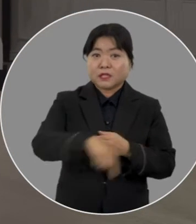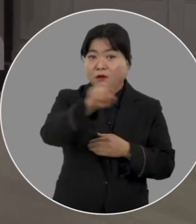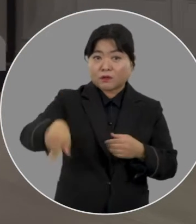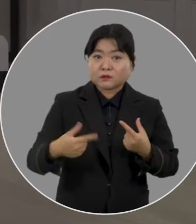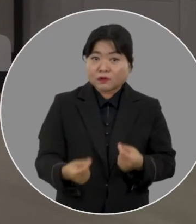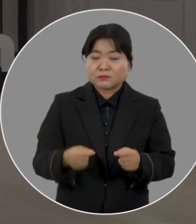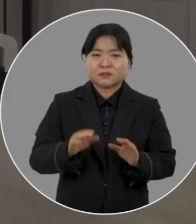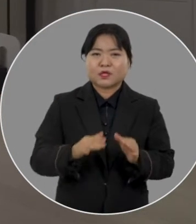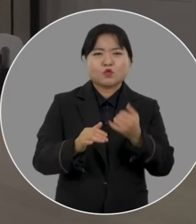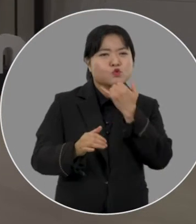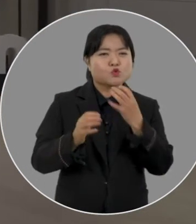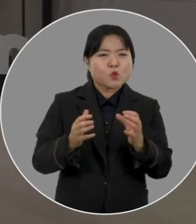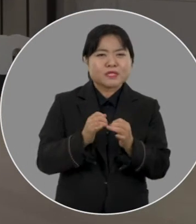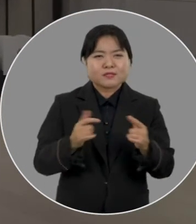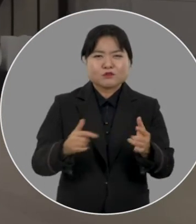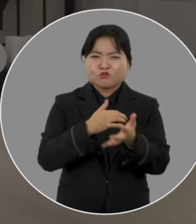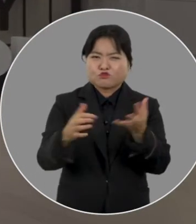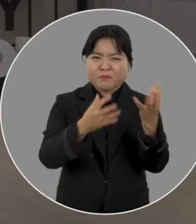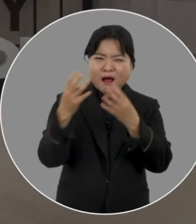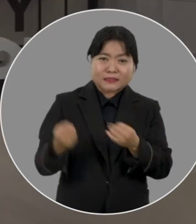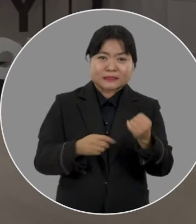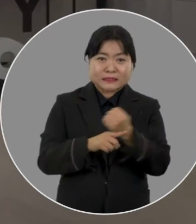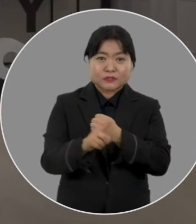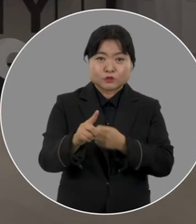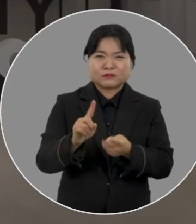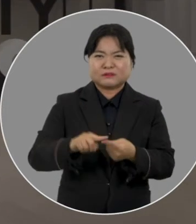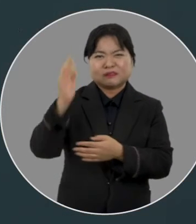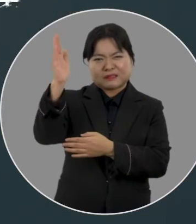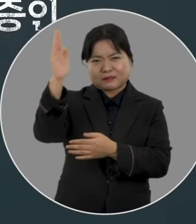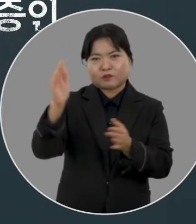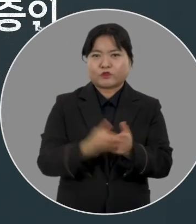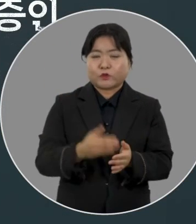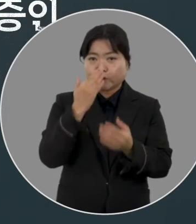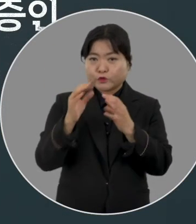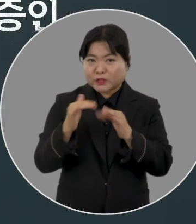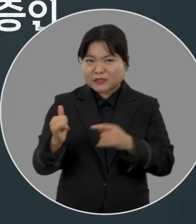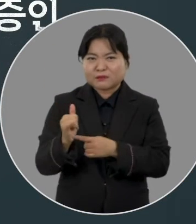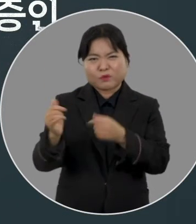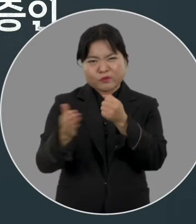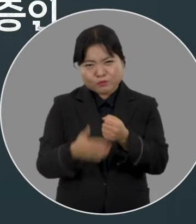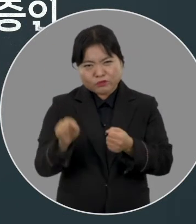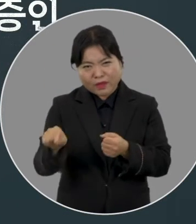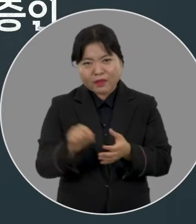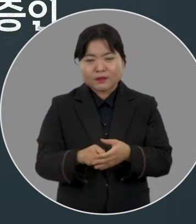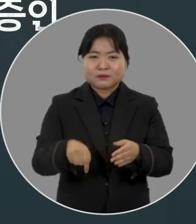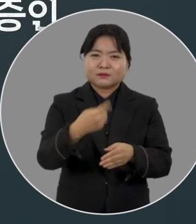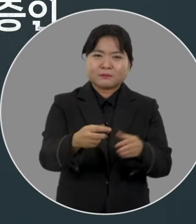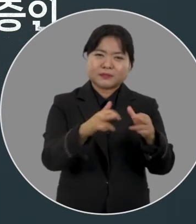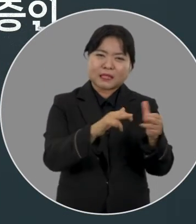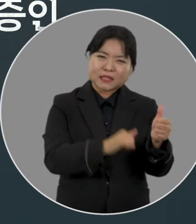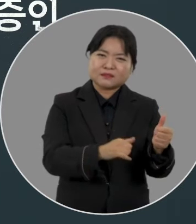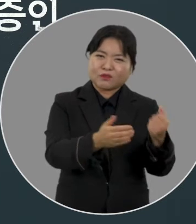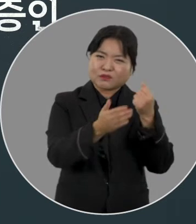것처럼 이제 독일인들은 수많은 이유를 얘기했어요. 유대인은 이렇기 때문에, 그 다음